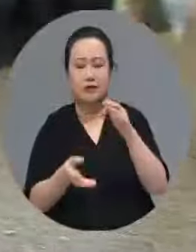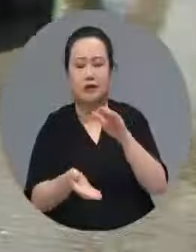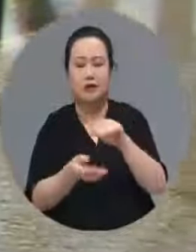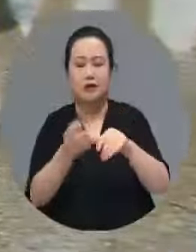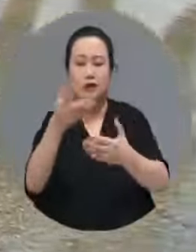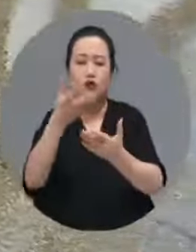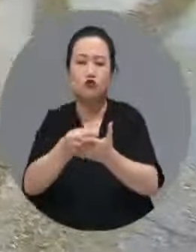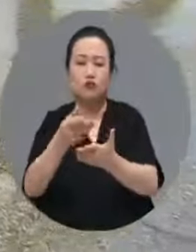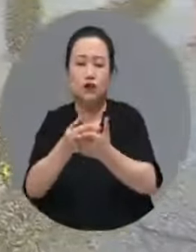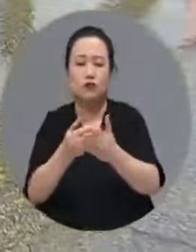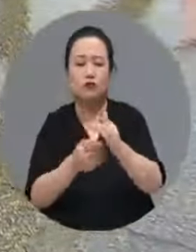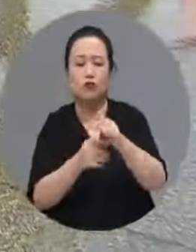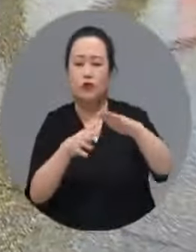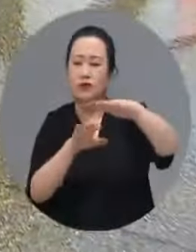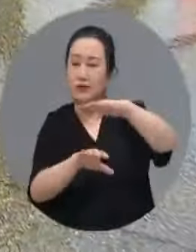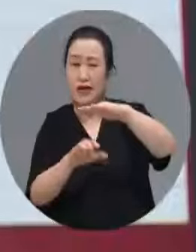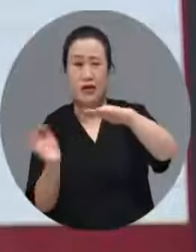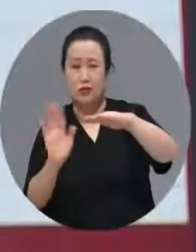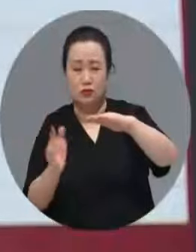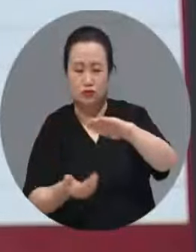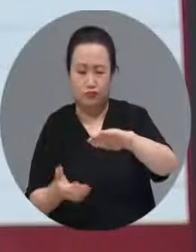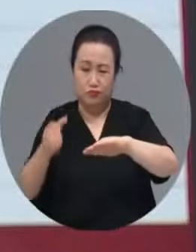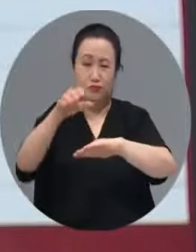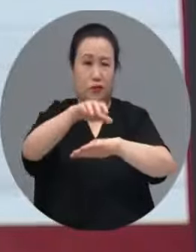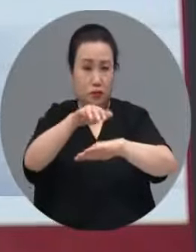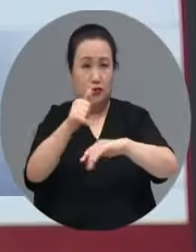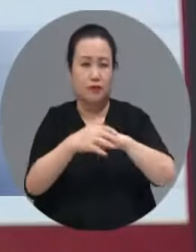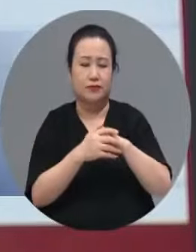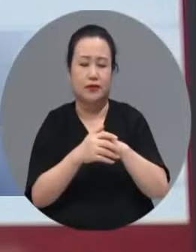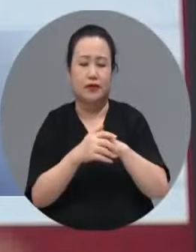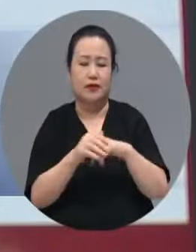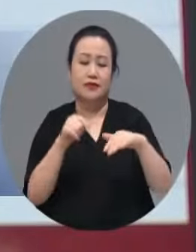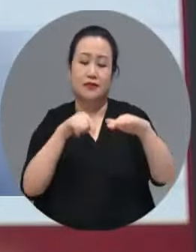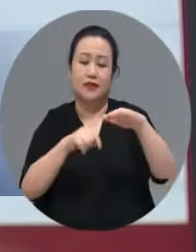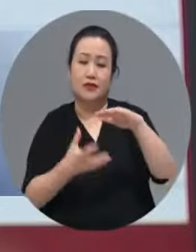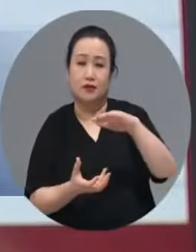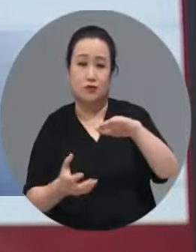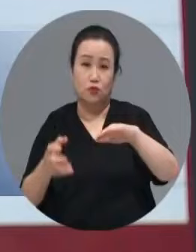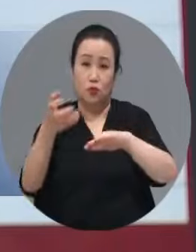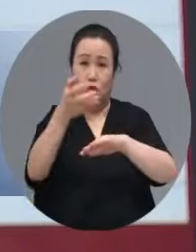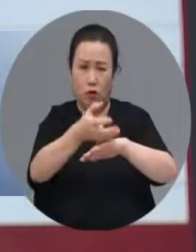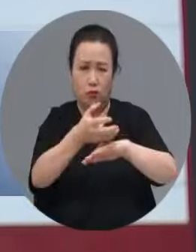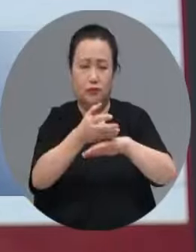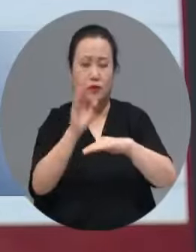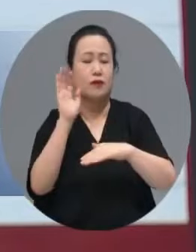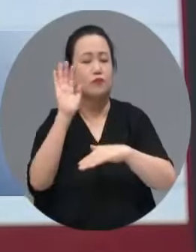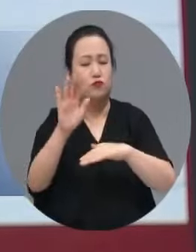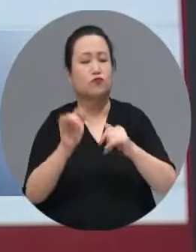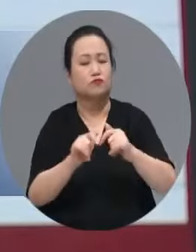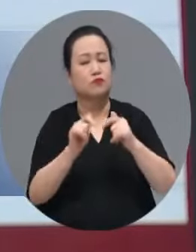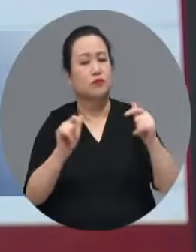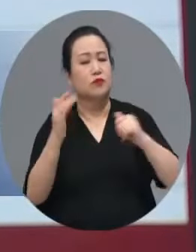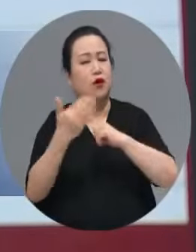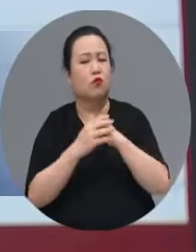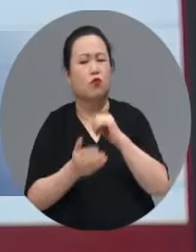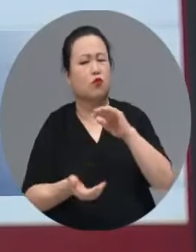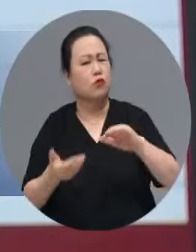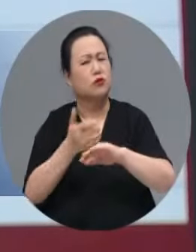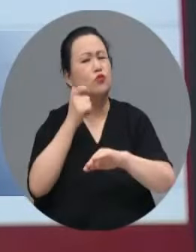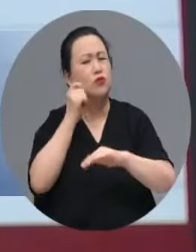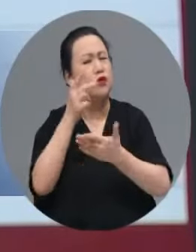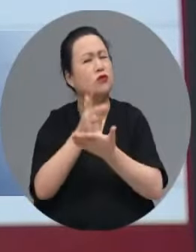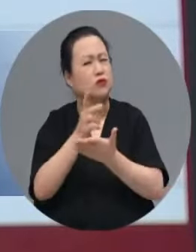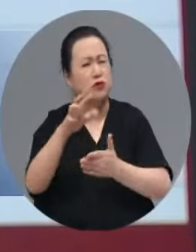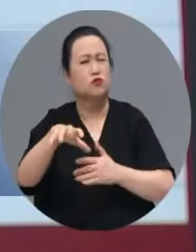지상 설치도 언급했습니다. 지하에 있는 것을 지상으로 옮기는 것은 점진적으로 할 것이고요. 옮길 수 없는